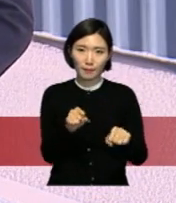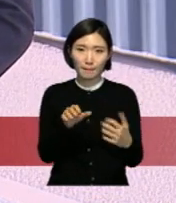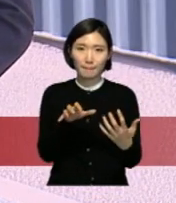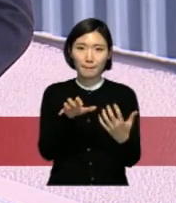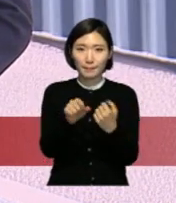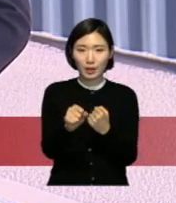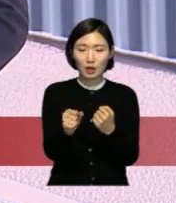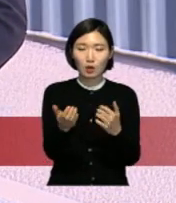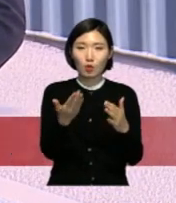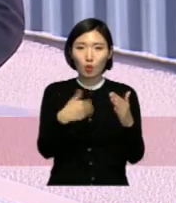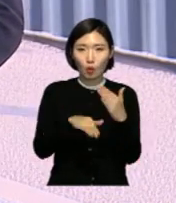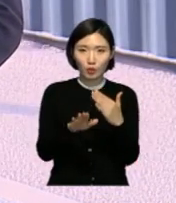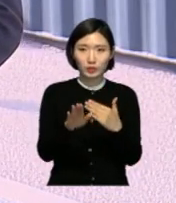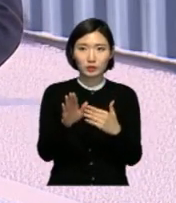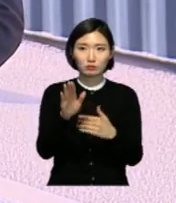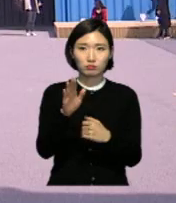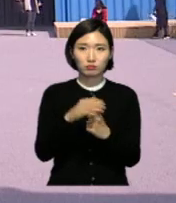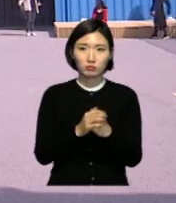곧바로 공익으로 이어집니다.